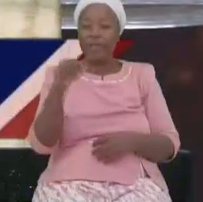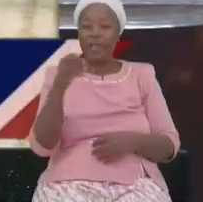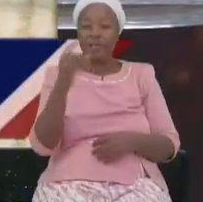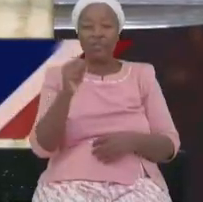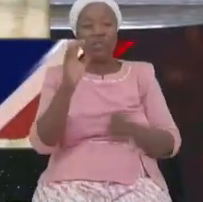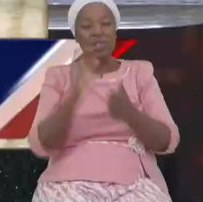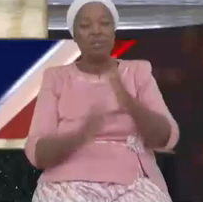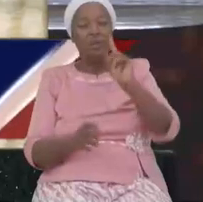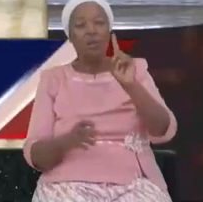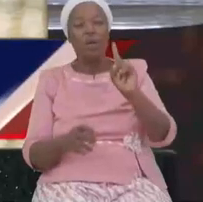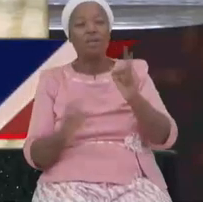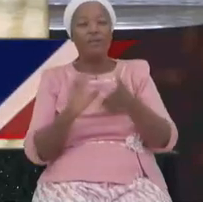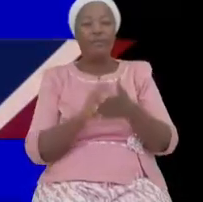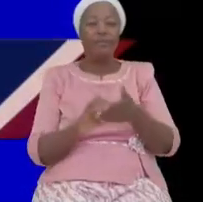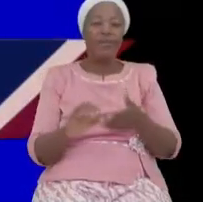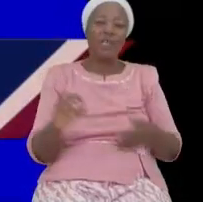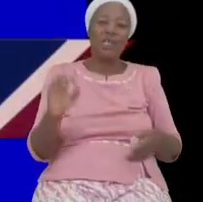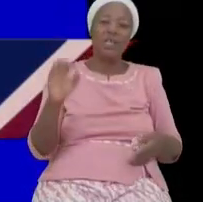1, verset 5.